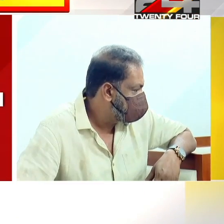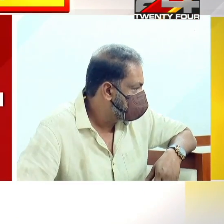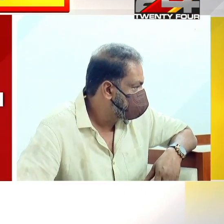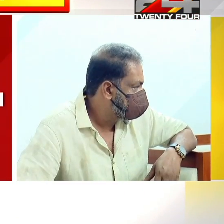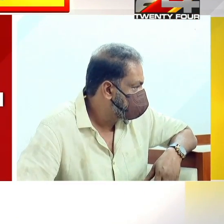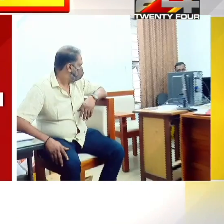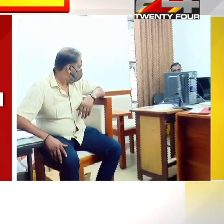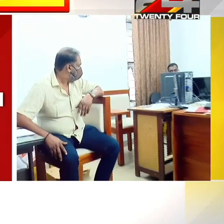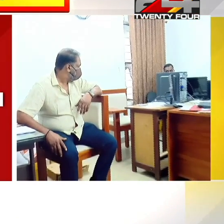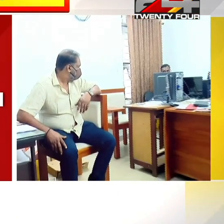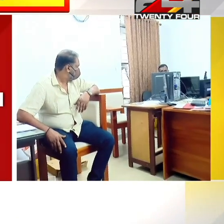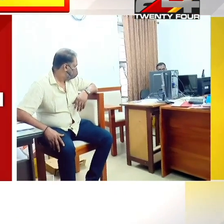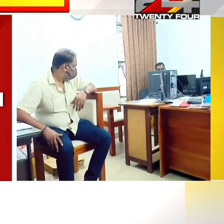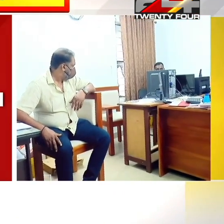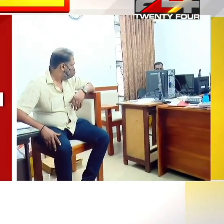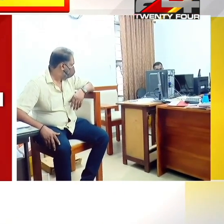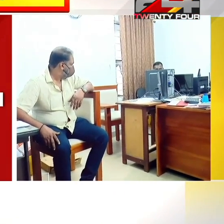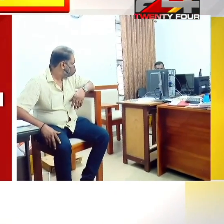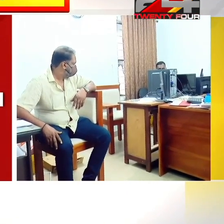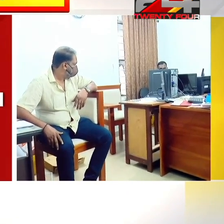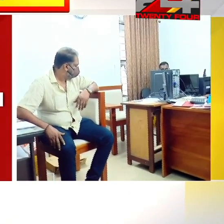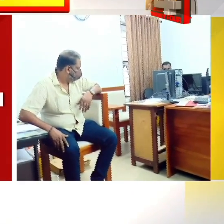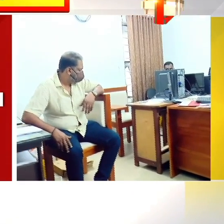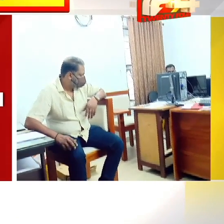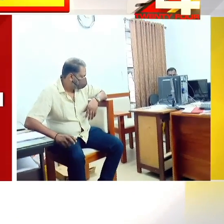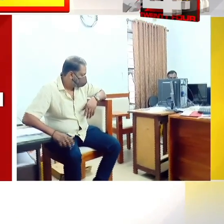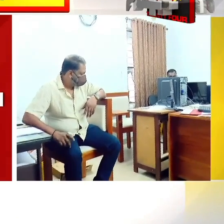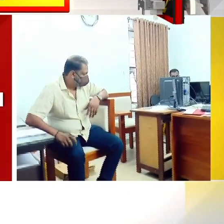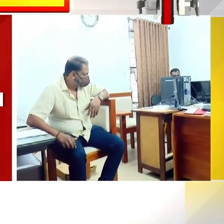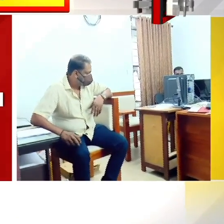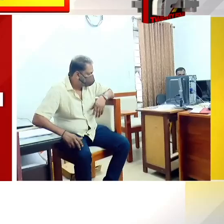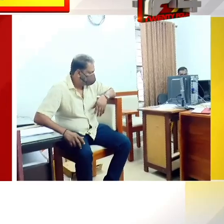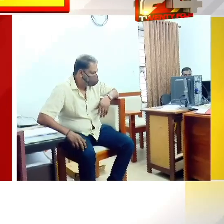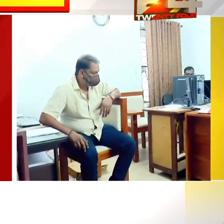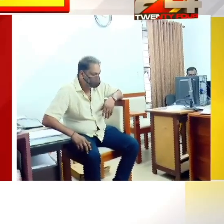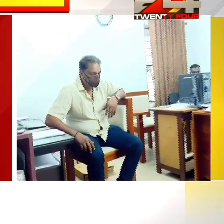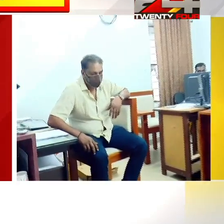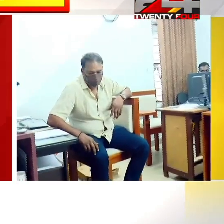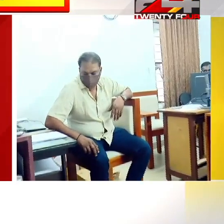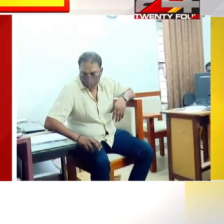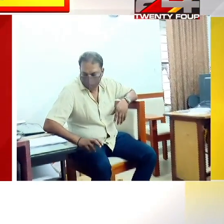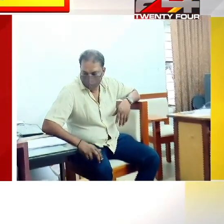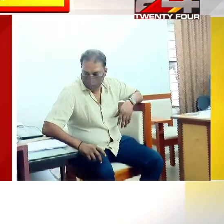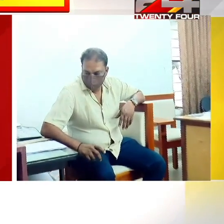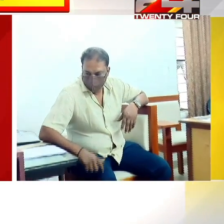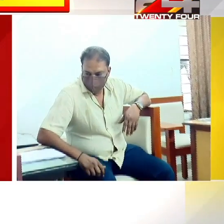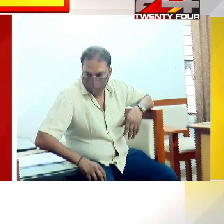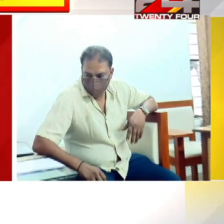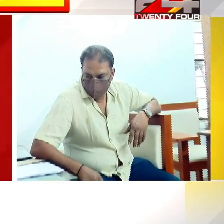കൊച്ചിയിൽ മുൻ മിസ് കേരളയടക്കം വാഹനാപകടത്തിൽ മരിച്ച സംഭവത്തിലും റോയ് വയലാറ്റും സൈജു തങ്കച്ചനും പ്രതികളാണ്.